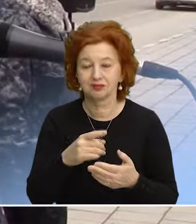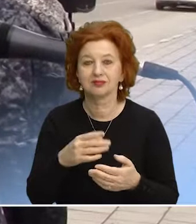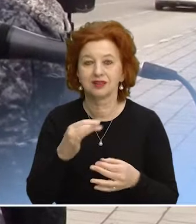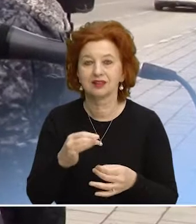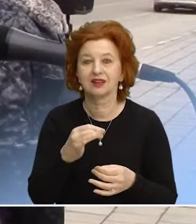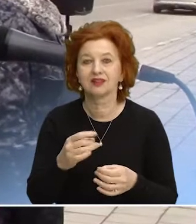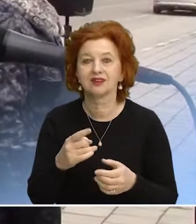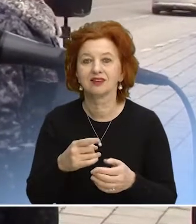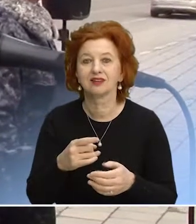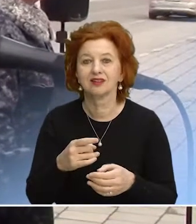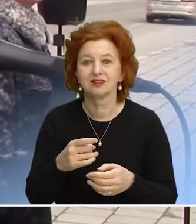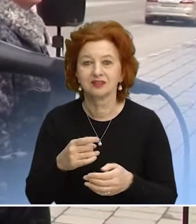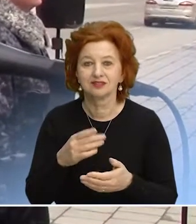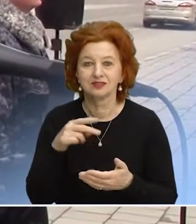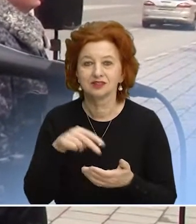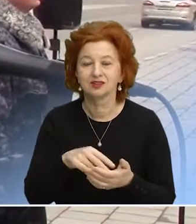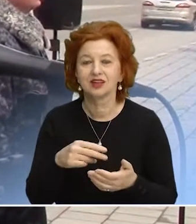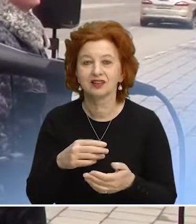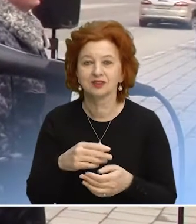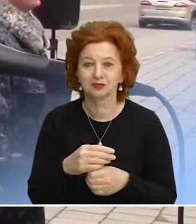с особенностями несения службы